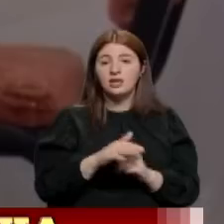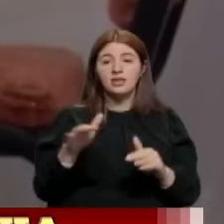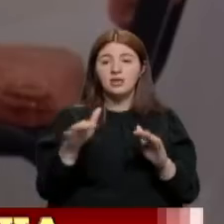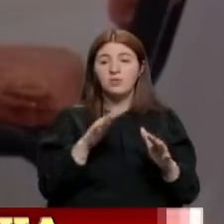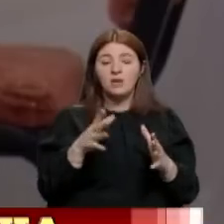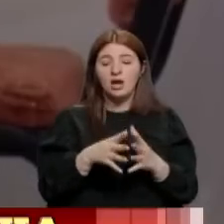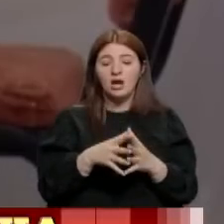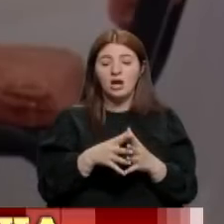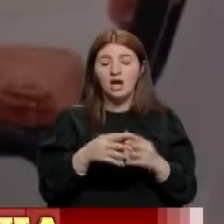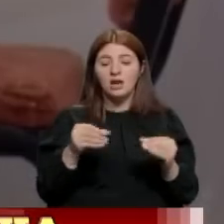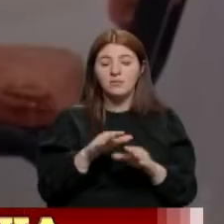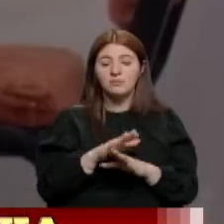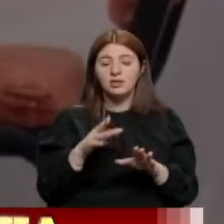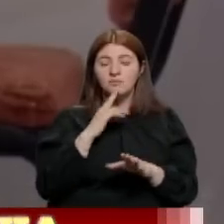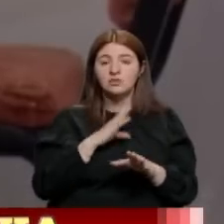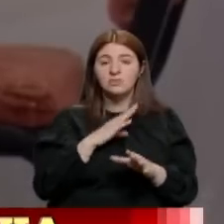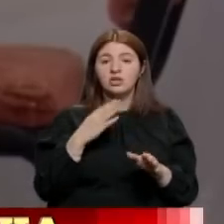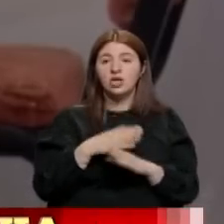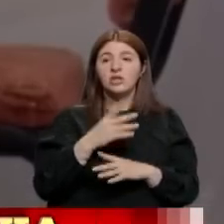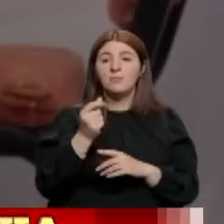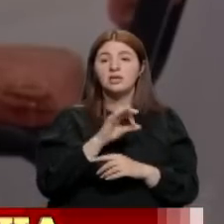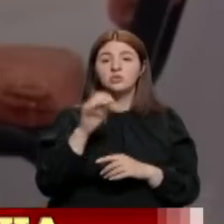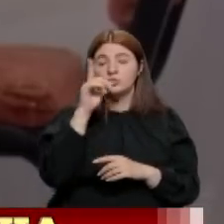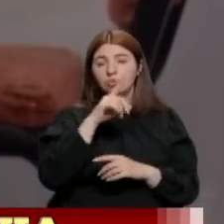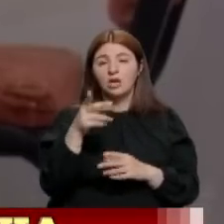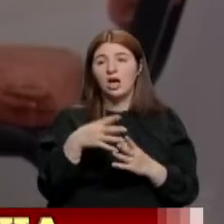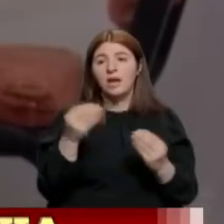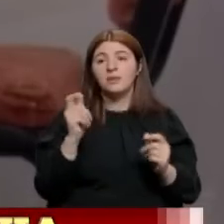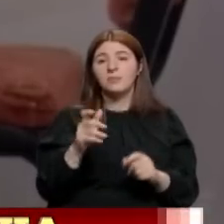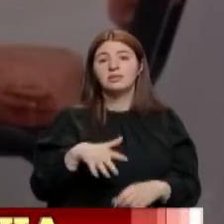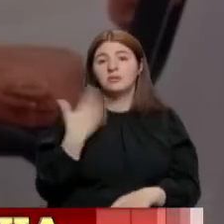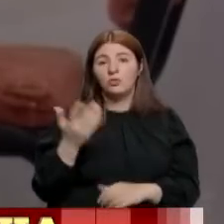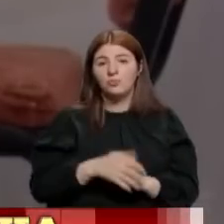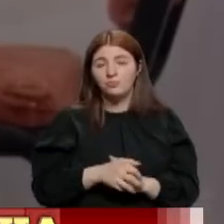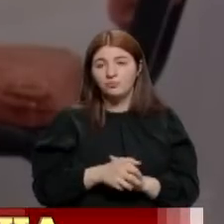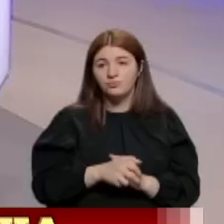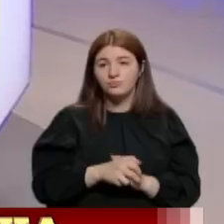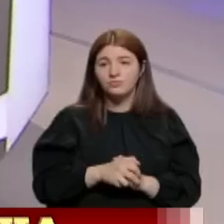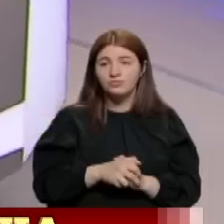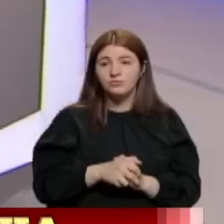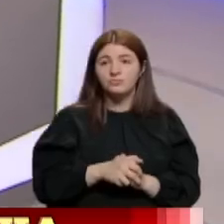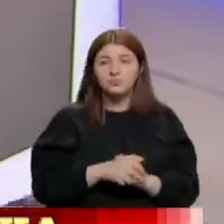depremden kaybetmediğim kızımı gerçekten parasızlık yüzünden kaybetmek istemiyorum.